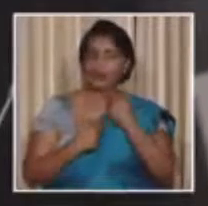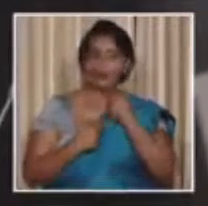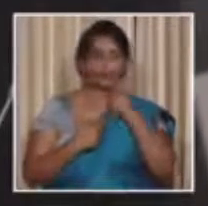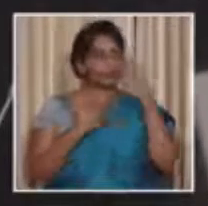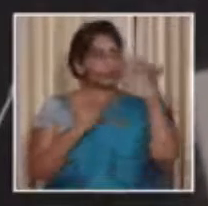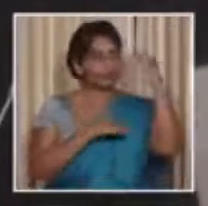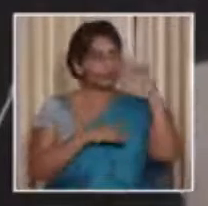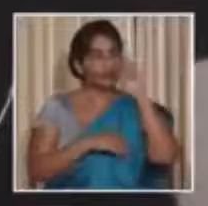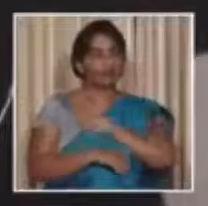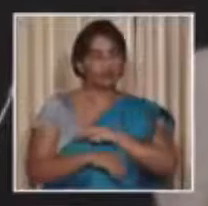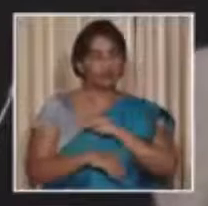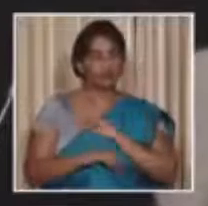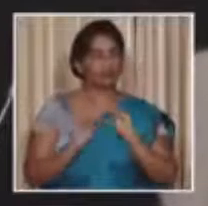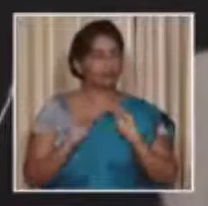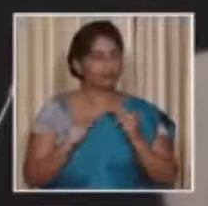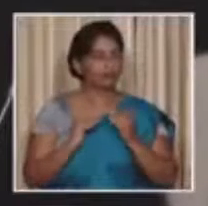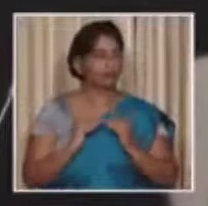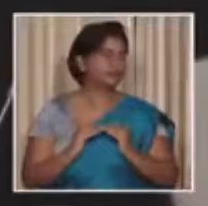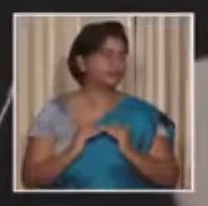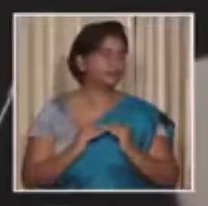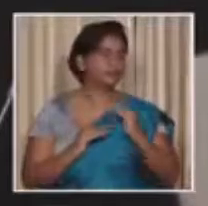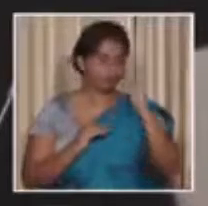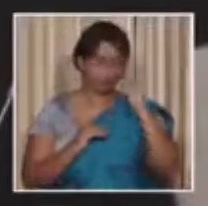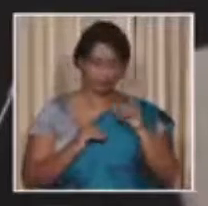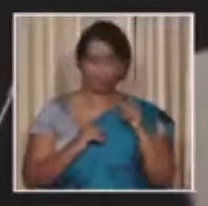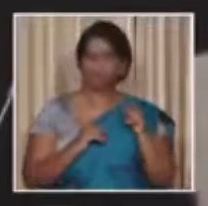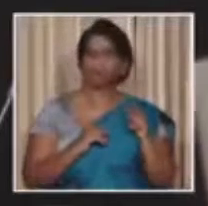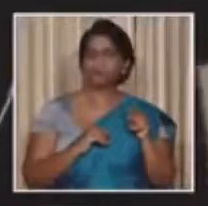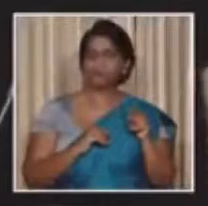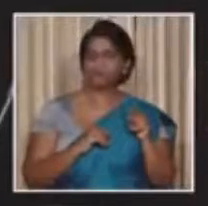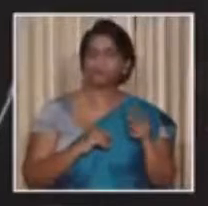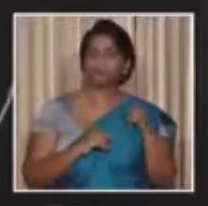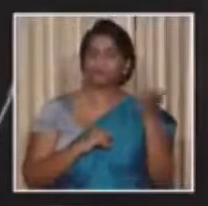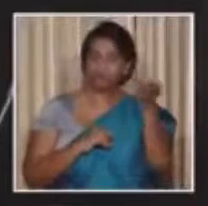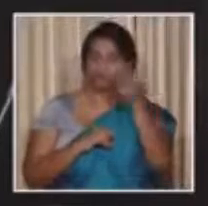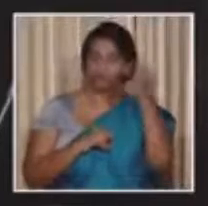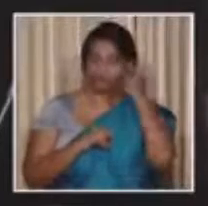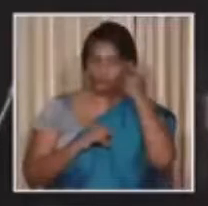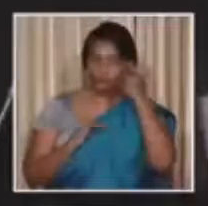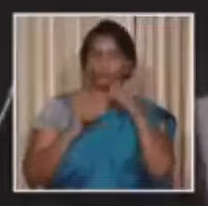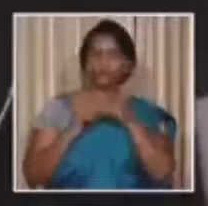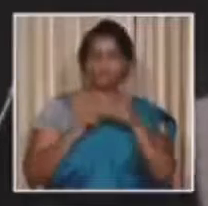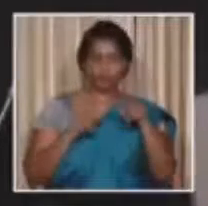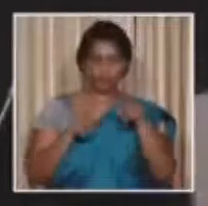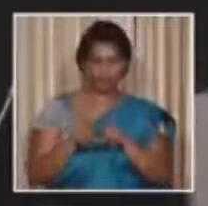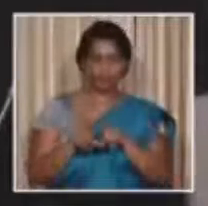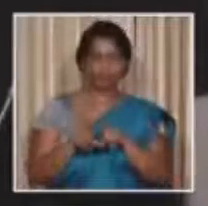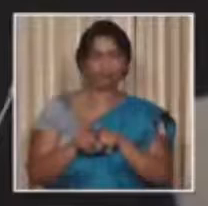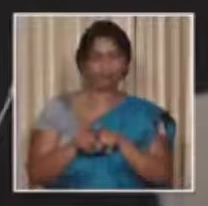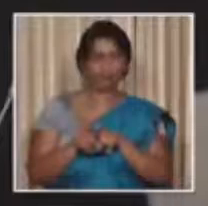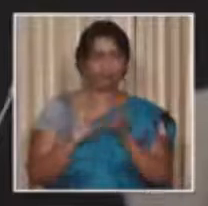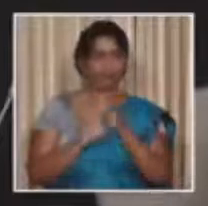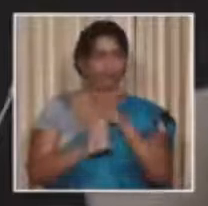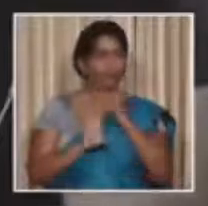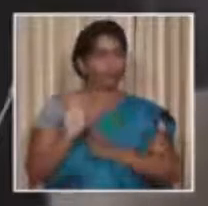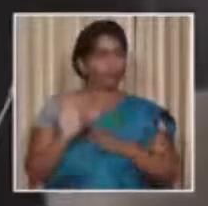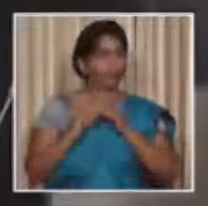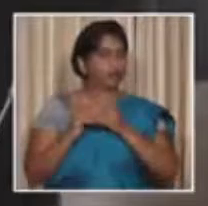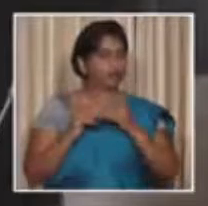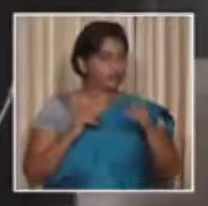ආදායම යම් සාධනීය මට්ටමක පැවතියත් තමුන් ඔබතුමාගේ අවධානය යොමු කරන්න කැමති පසුගිය වසරක කාලය තුළ